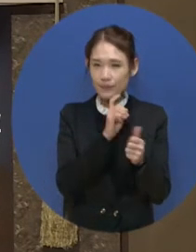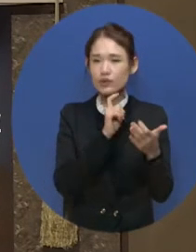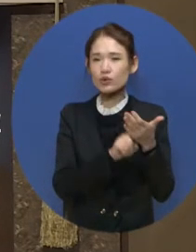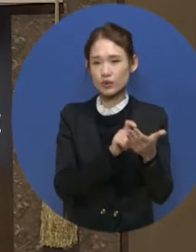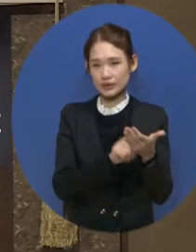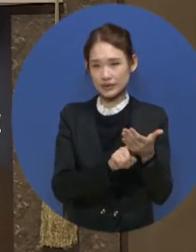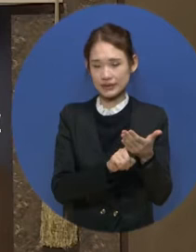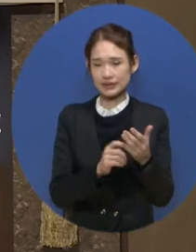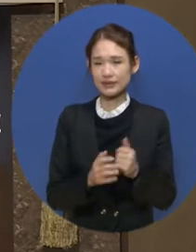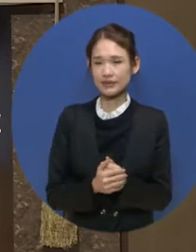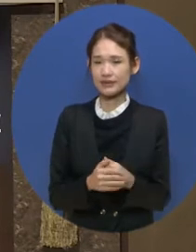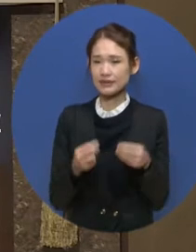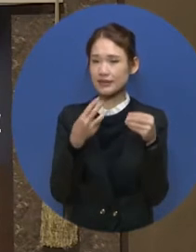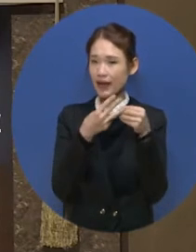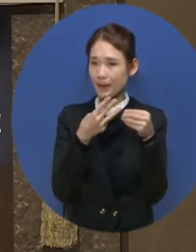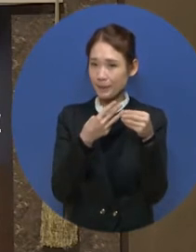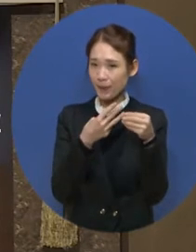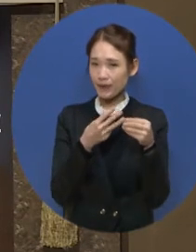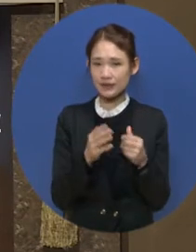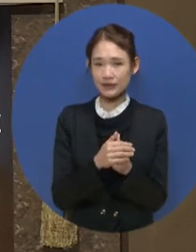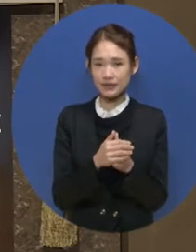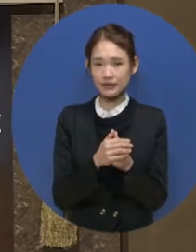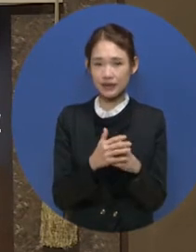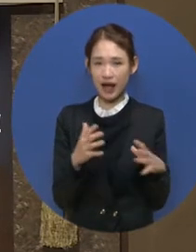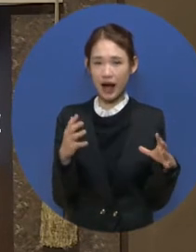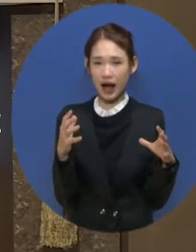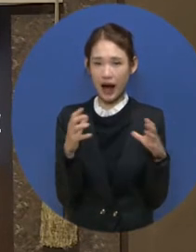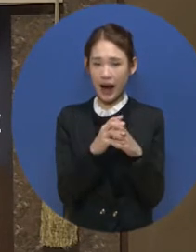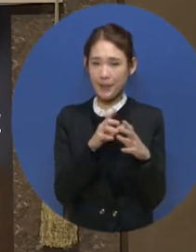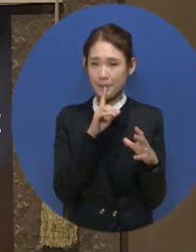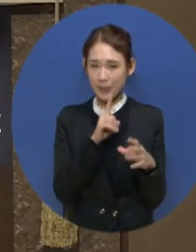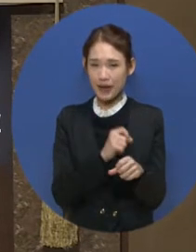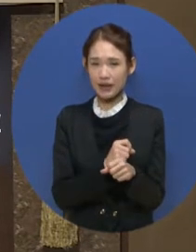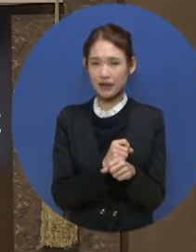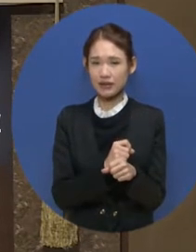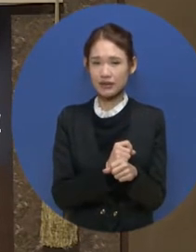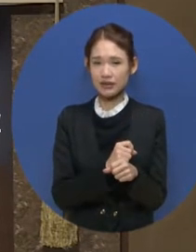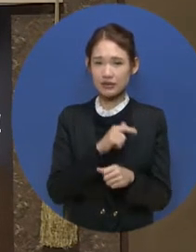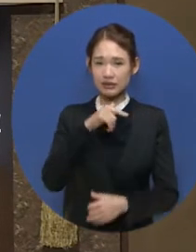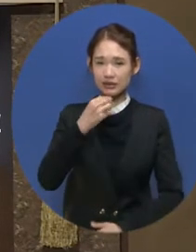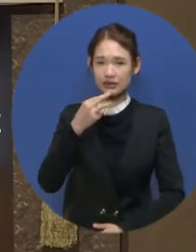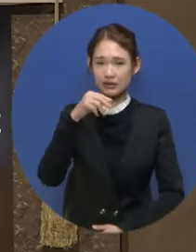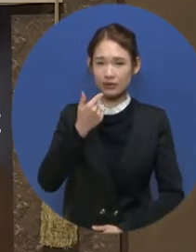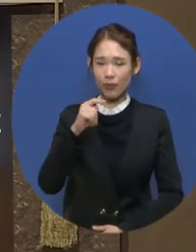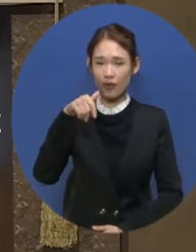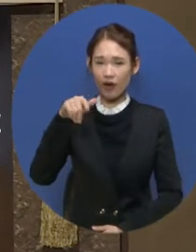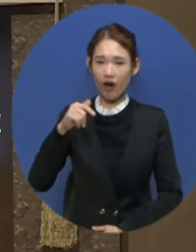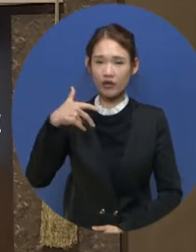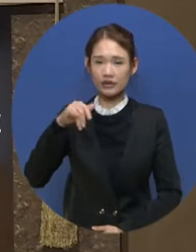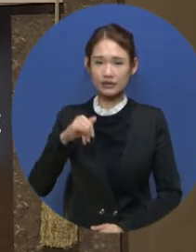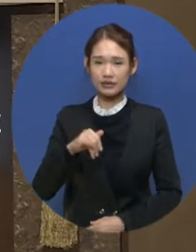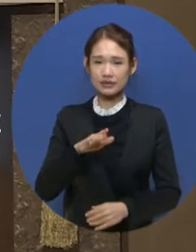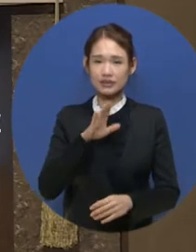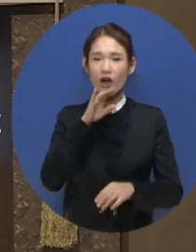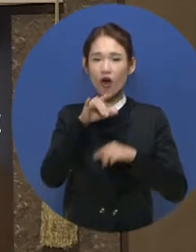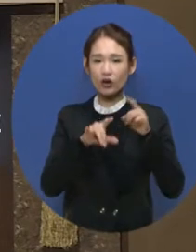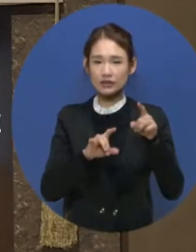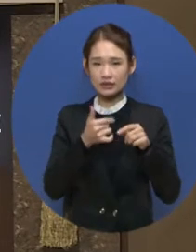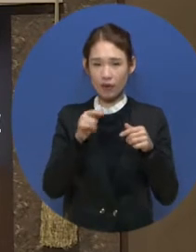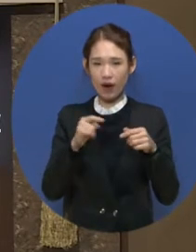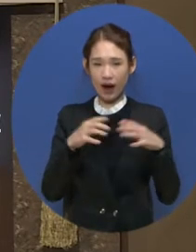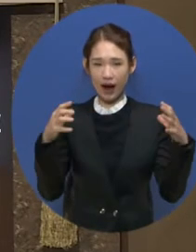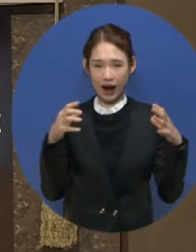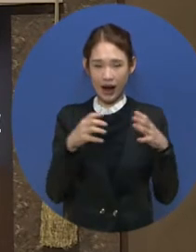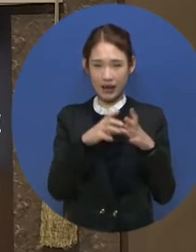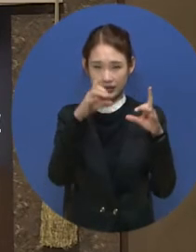따 4 세번째는 쪽이 합성 원 데요 글로컬 이제 이 션 이라서 글로벌 하고 로카 라고 합쳐진